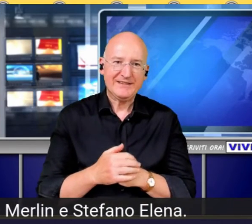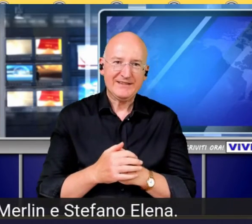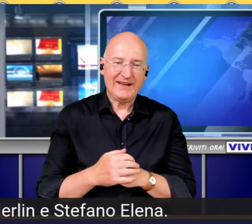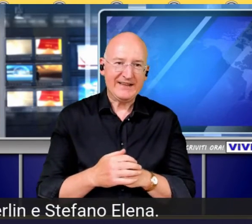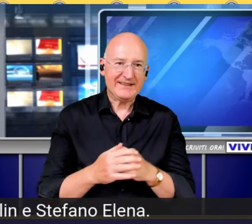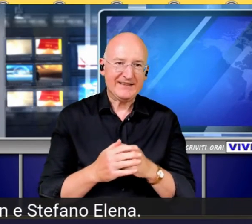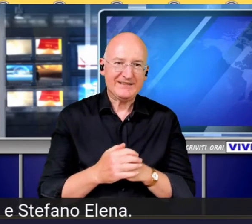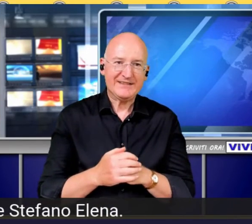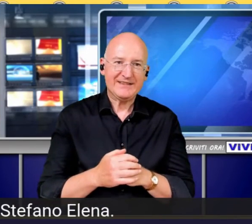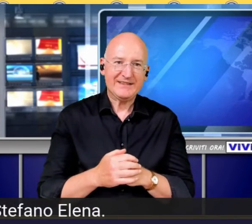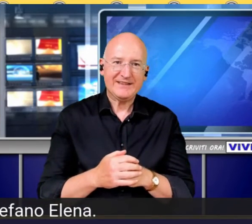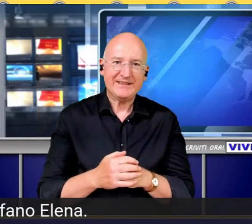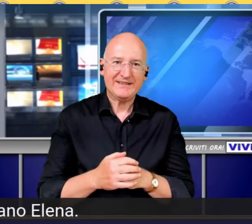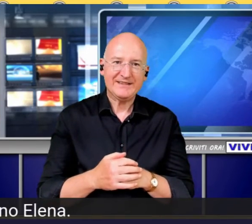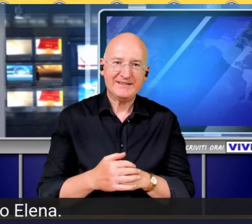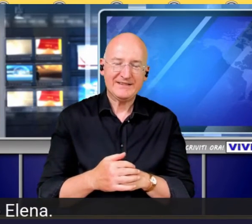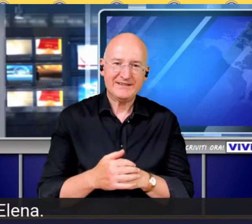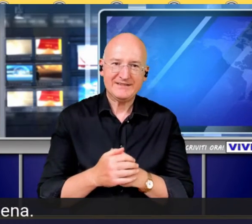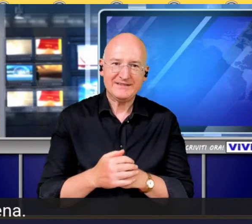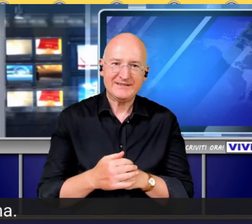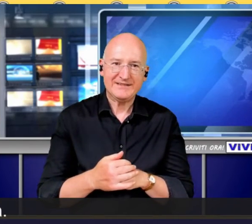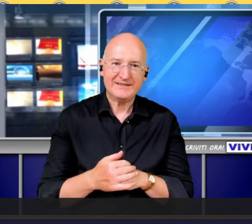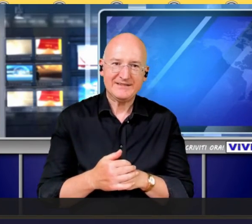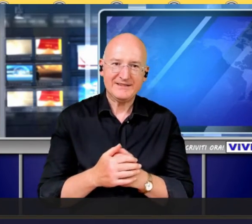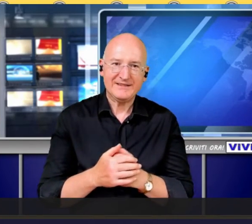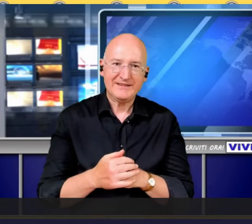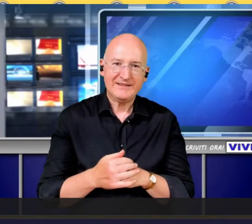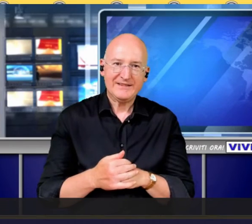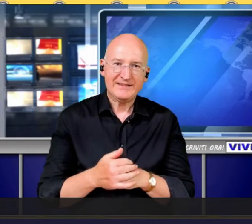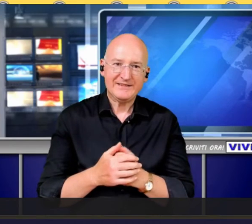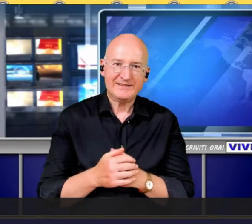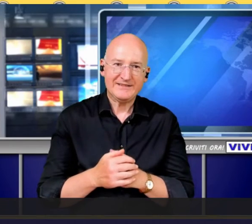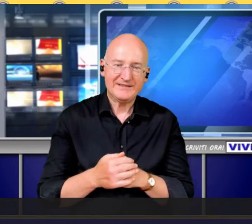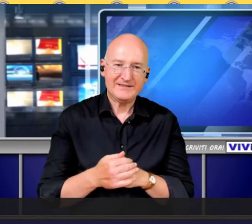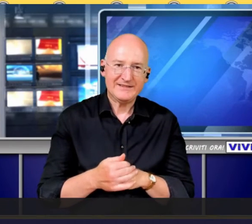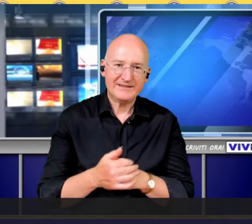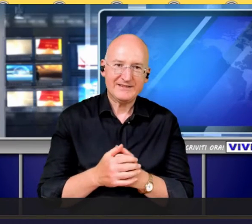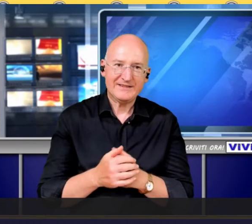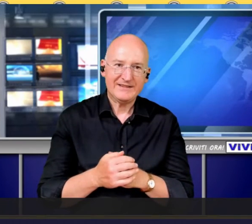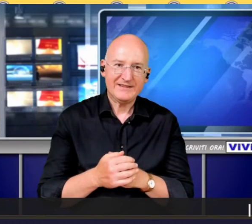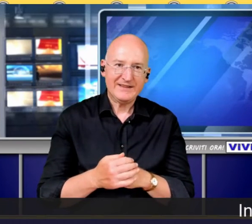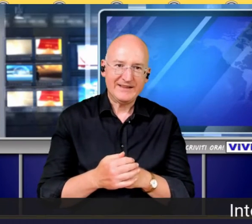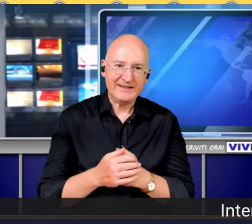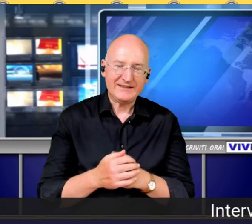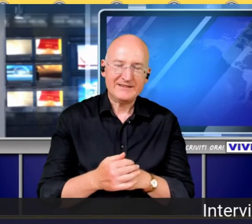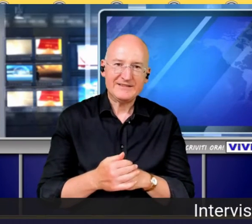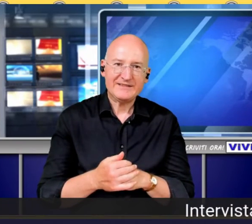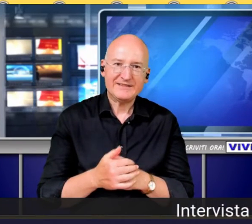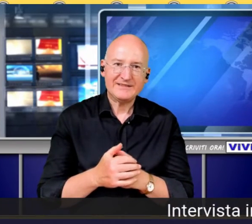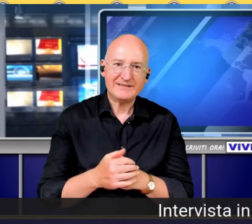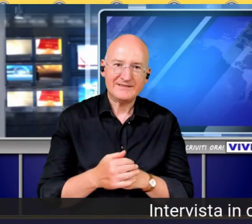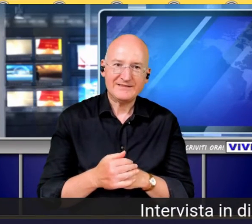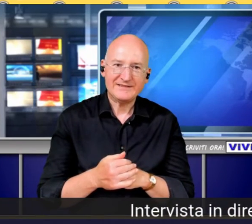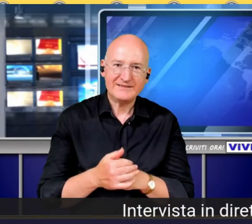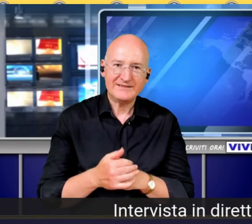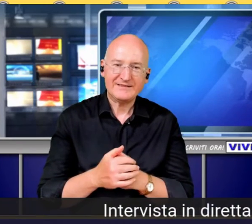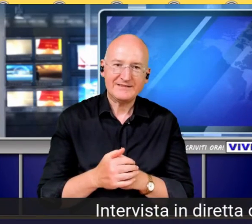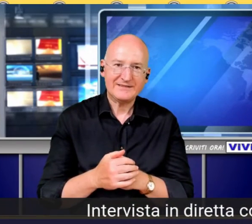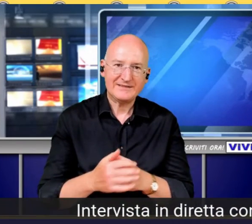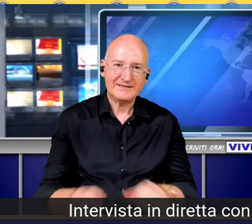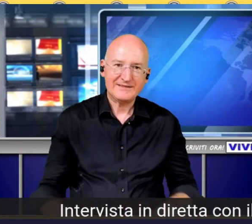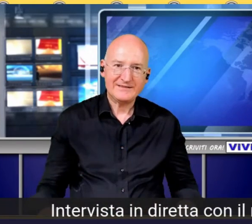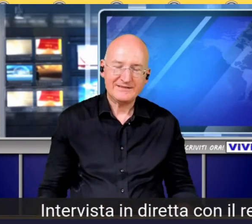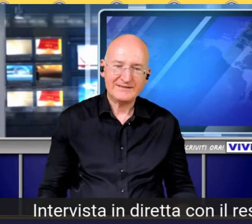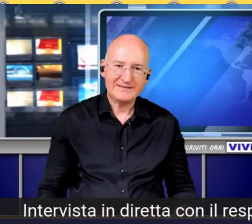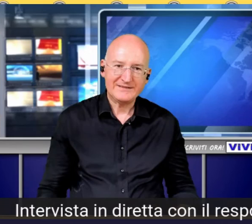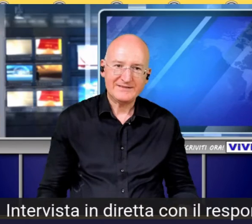abbiamo detto che c'è l'entusiasmo, quando uno vede l'entusiasmo, a mio parere, deve essere interessante per forza. Io volevo solo concludere con una